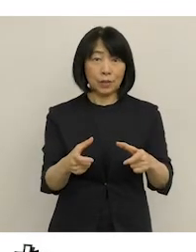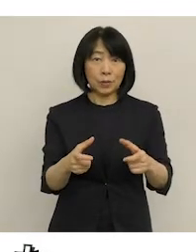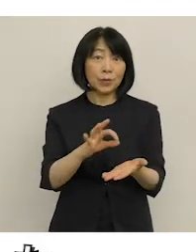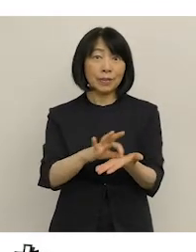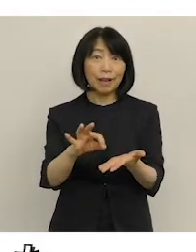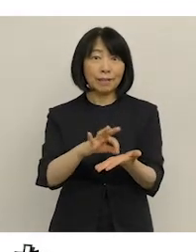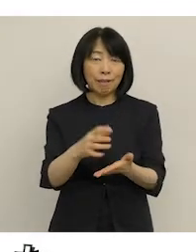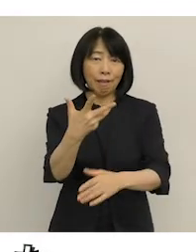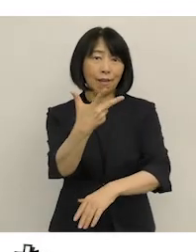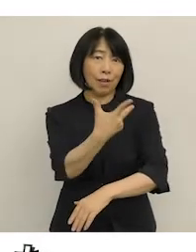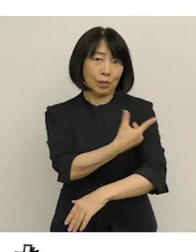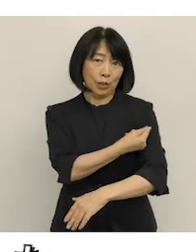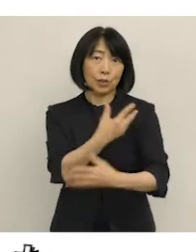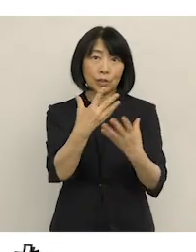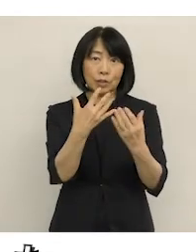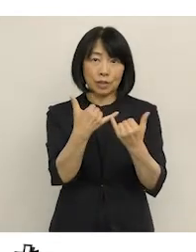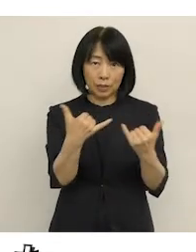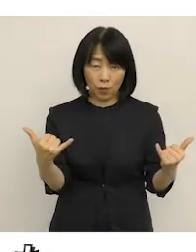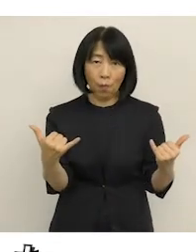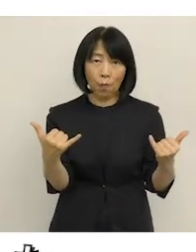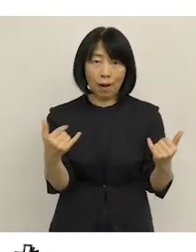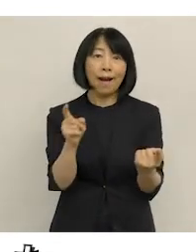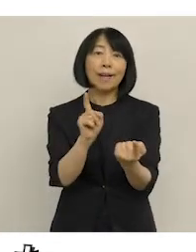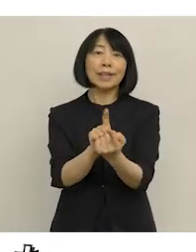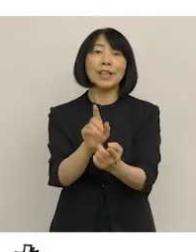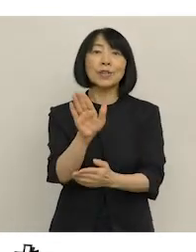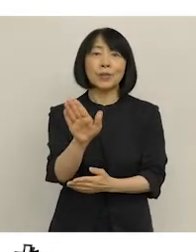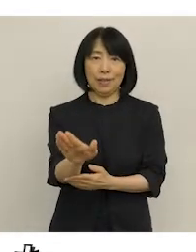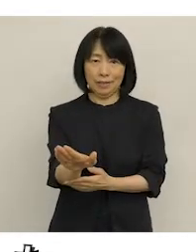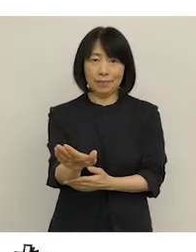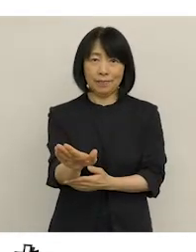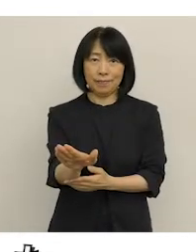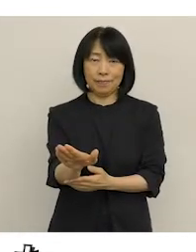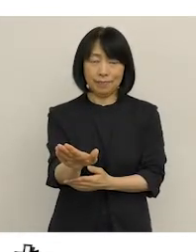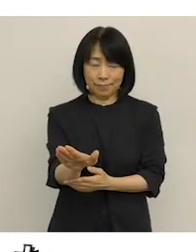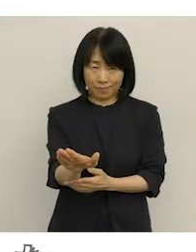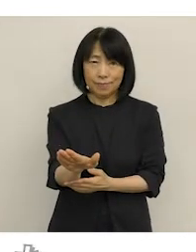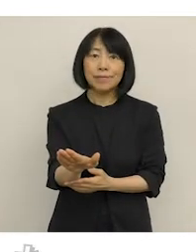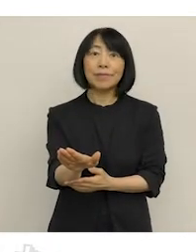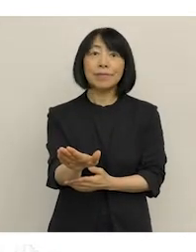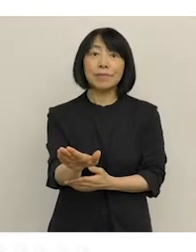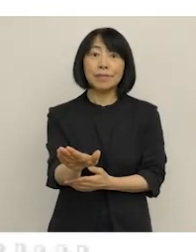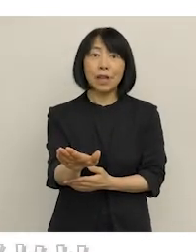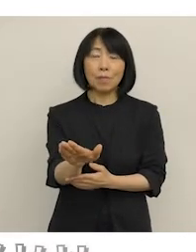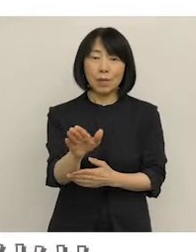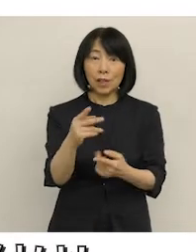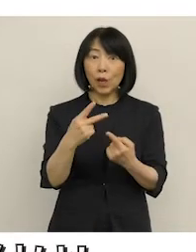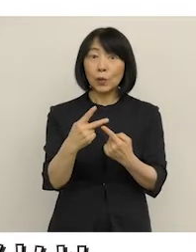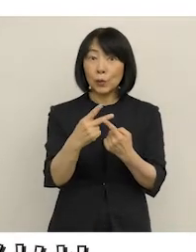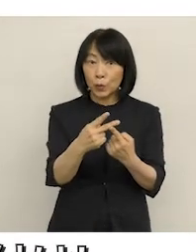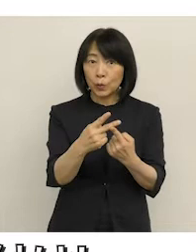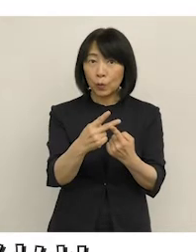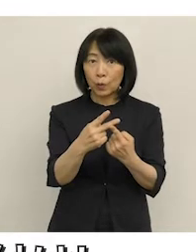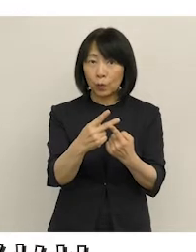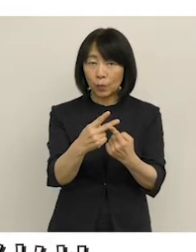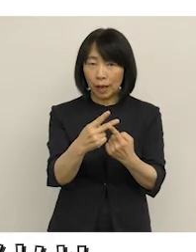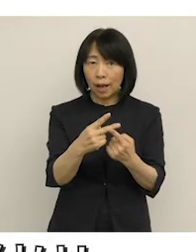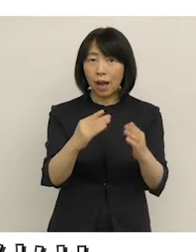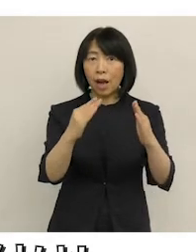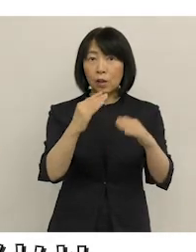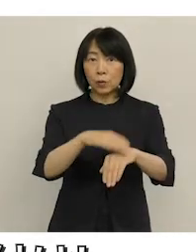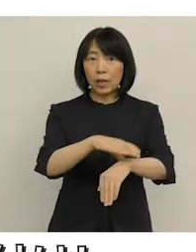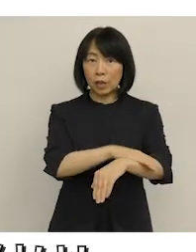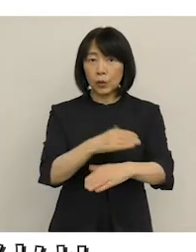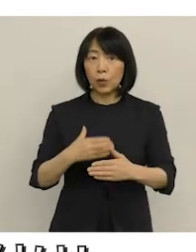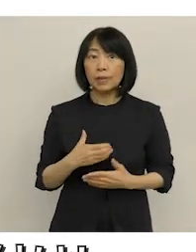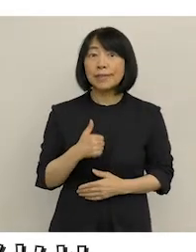した接種クーポン券を用いて接種した方が対象となります。郵送または各区